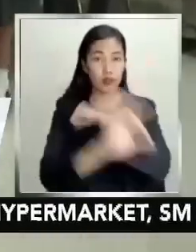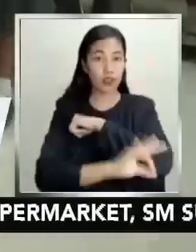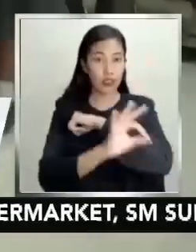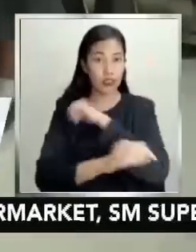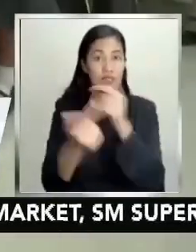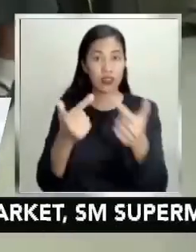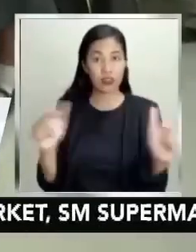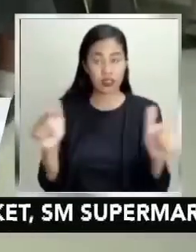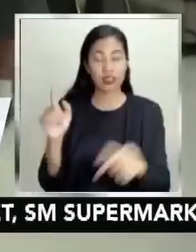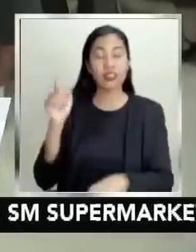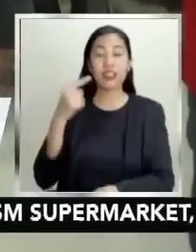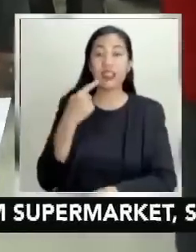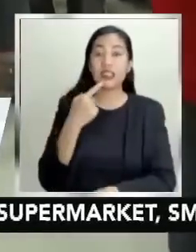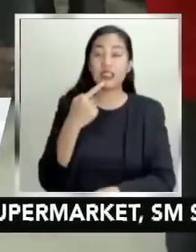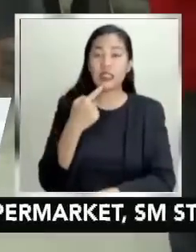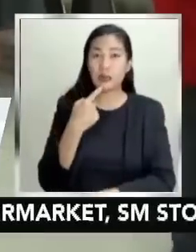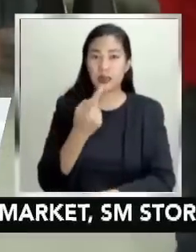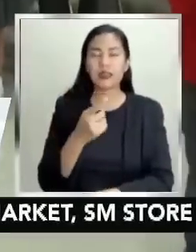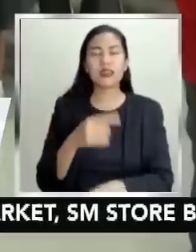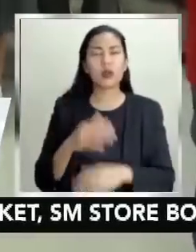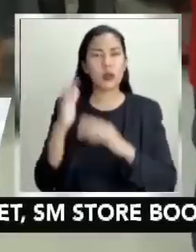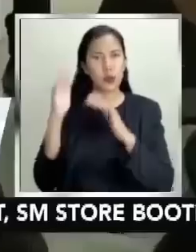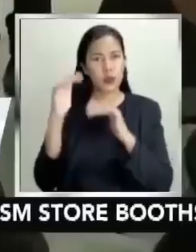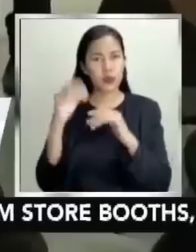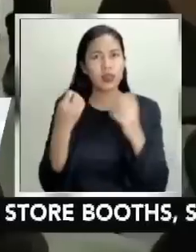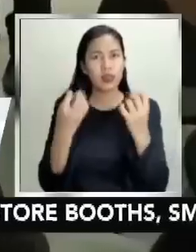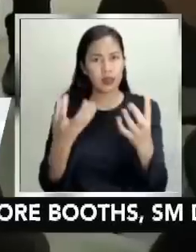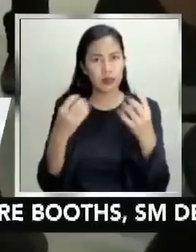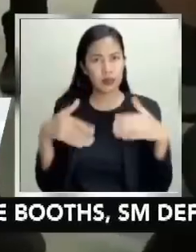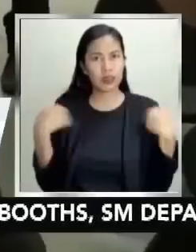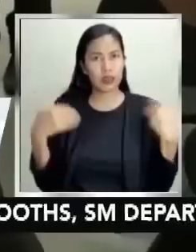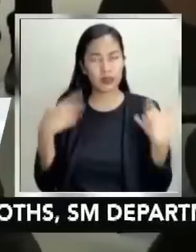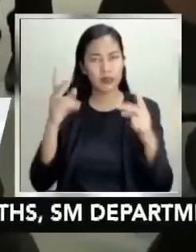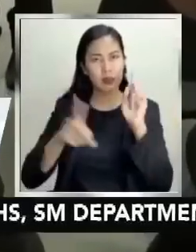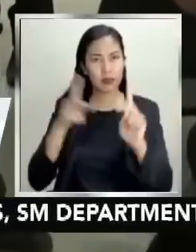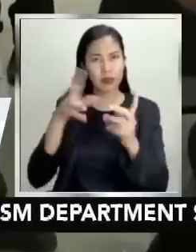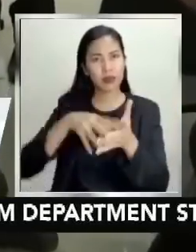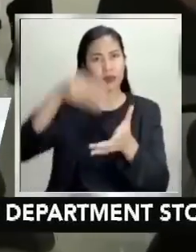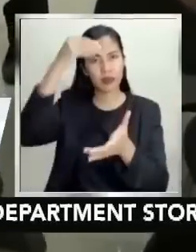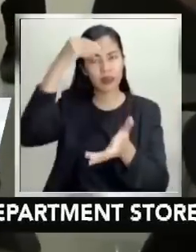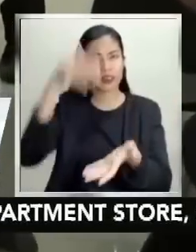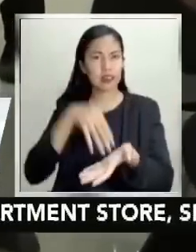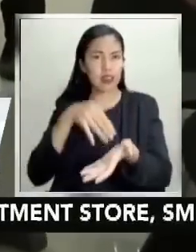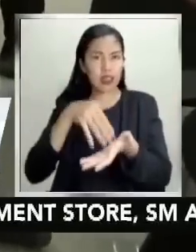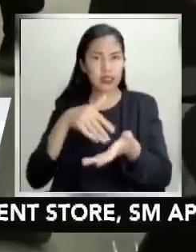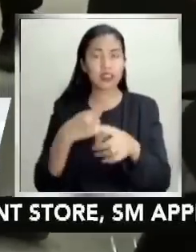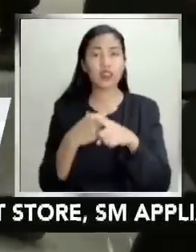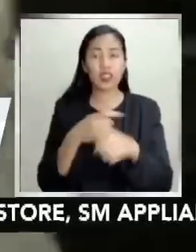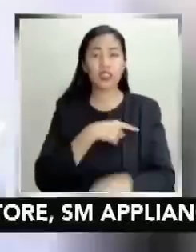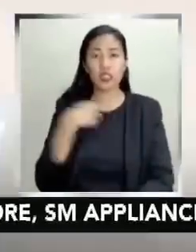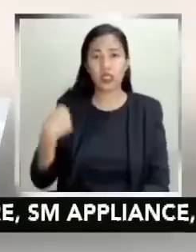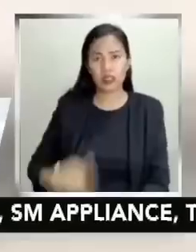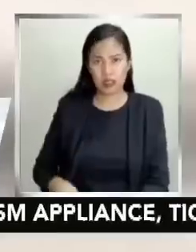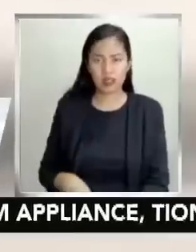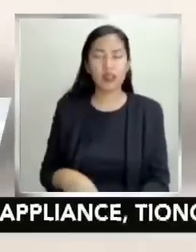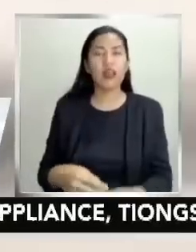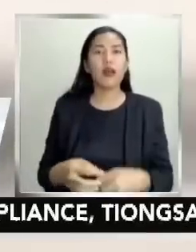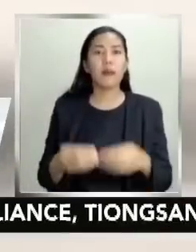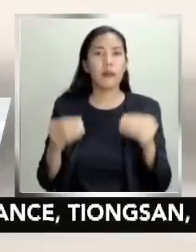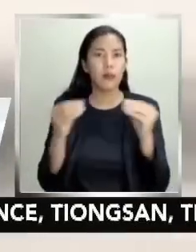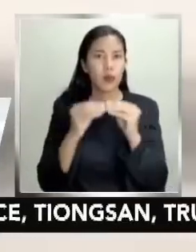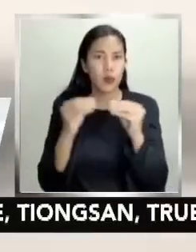marami pang kabataan ang mag-aral magsalita ng Chinese para lalong lumalim ang relasyon ng China at Pilipinas. Para sa